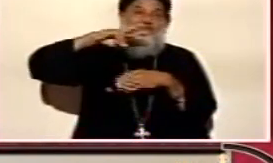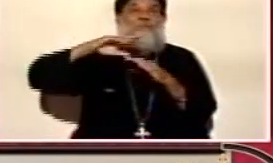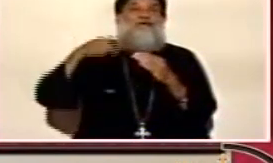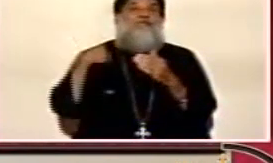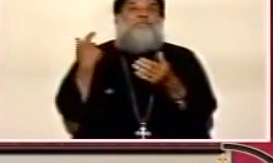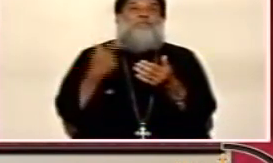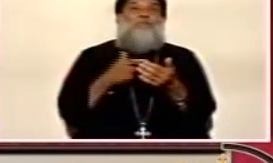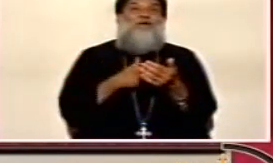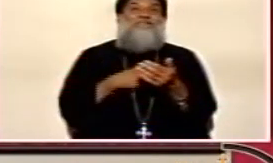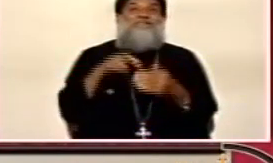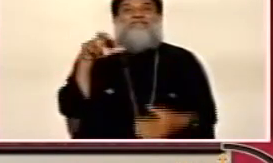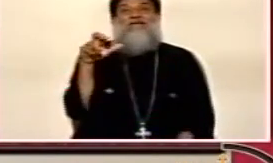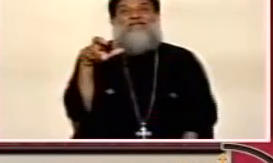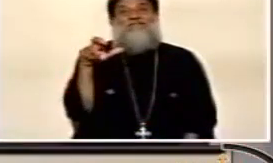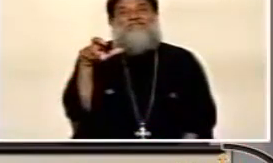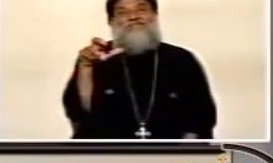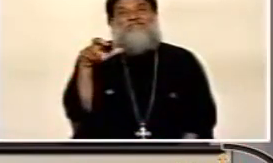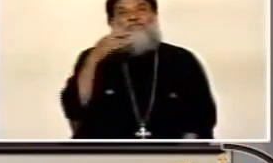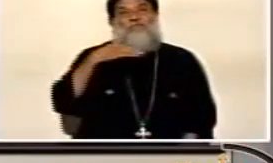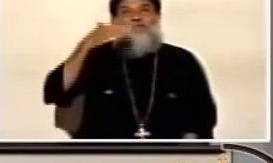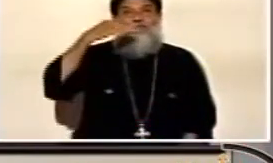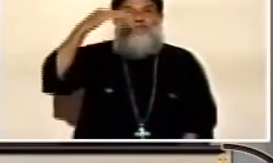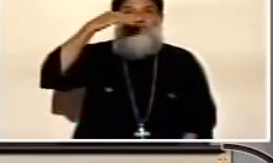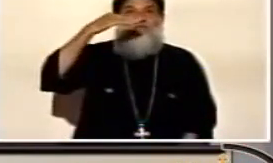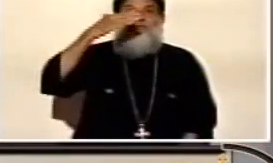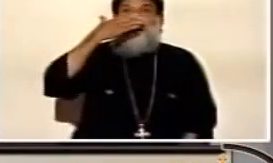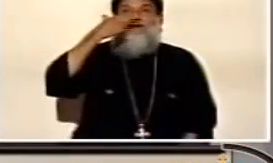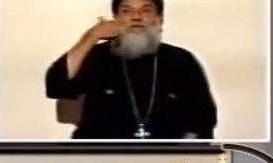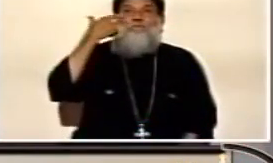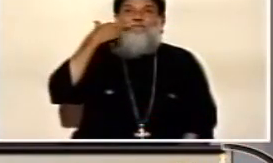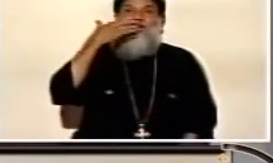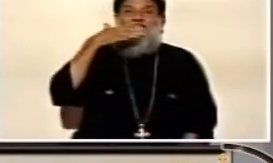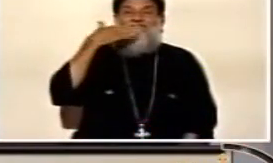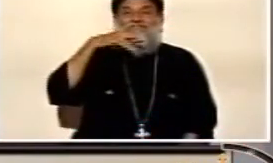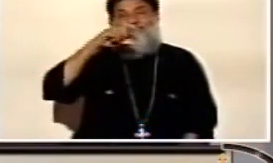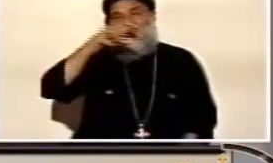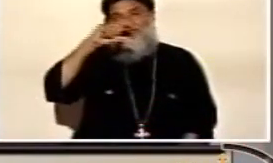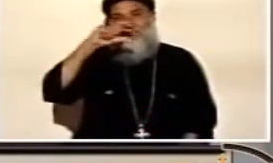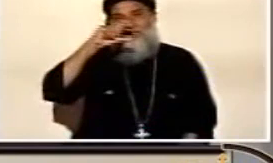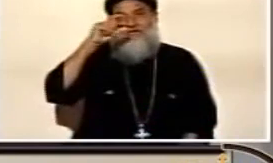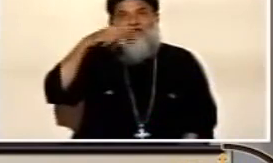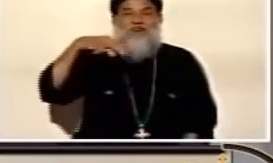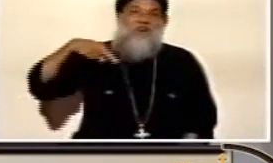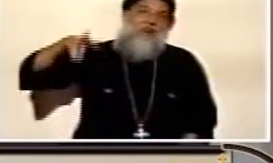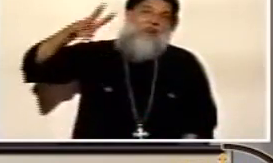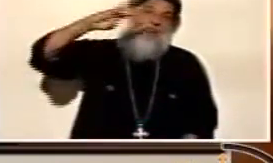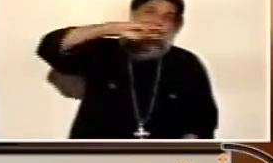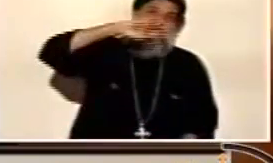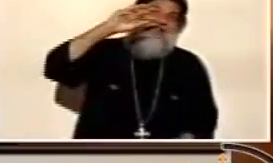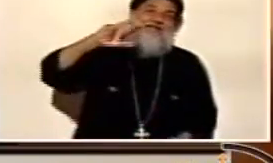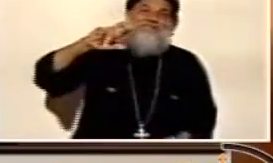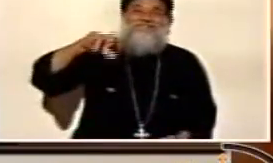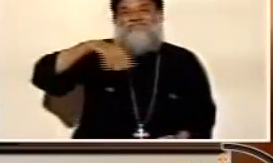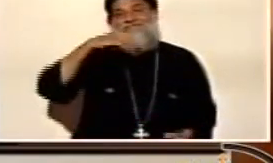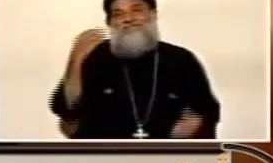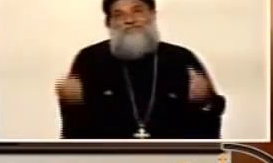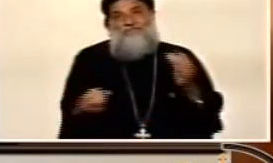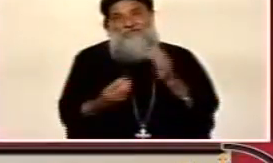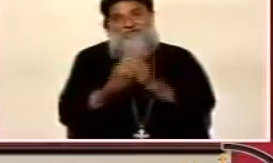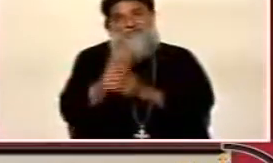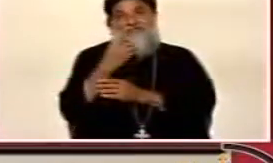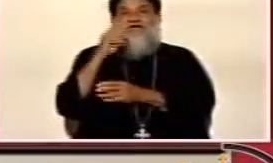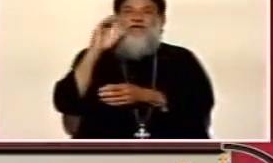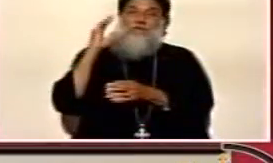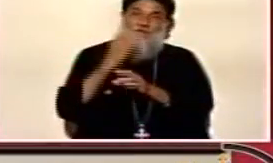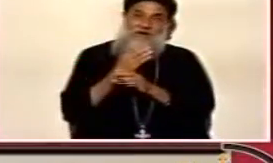يوم حد. قراءات البشارة العادية هي 29 برمهات. أيوة بالظبط، لو جه يوم حد ونلغي الأحد الخامس اللي هو حد